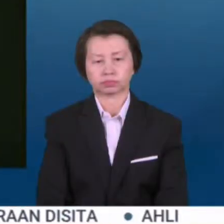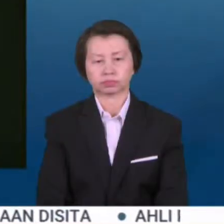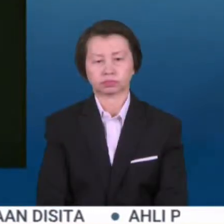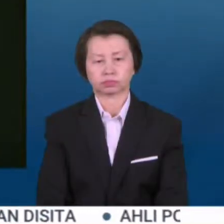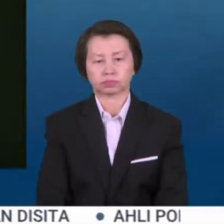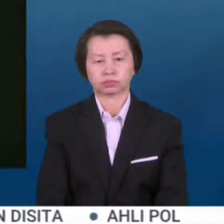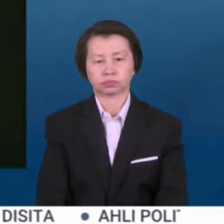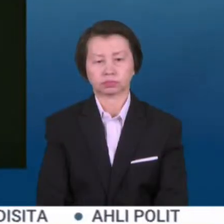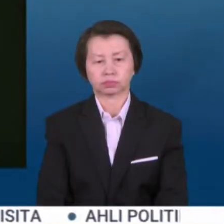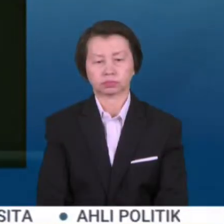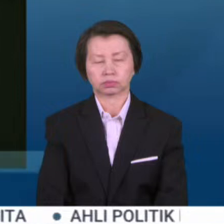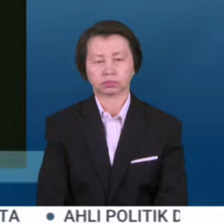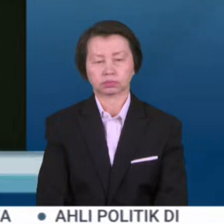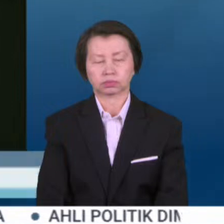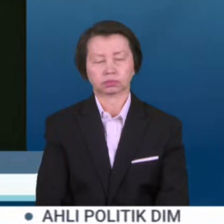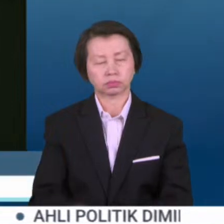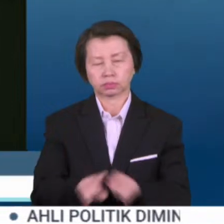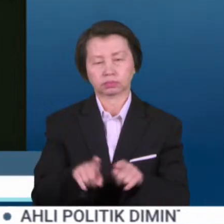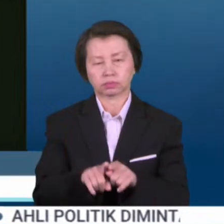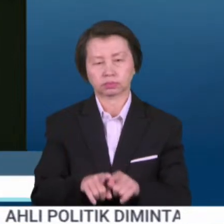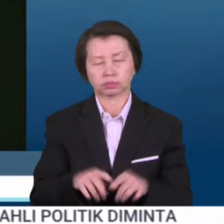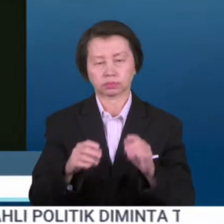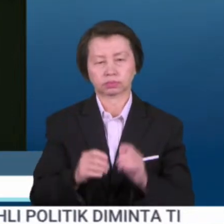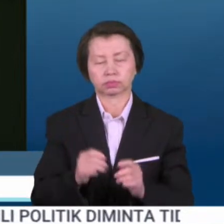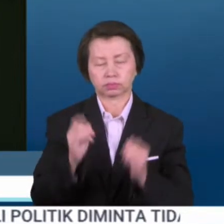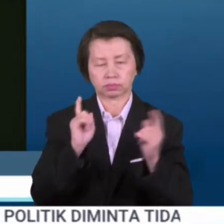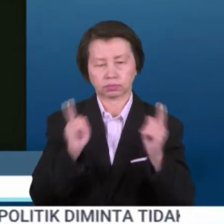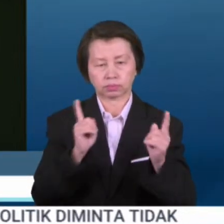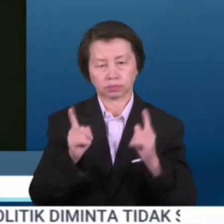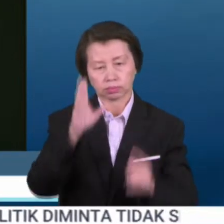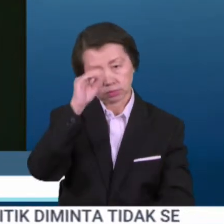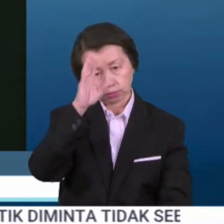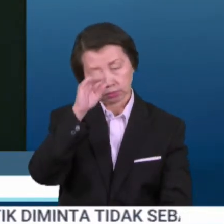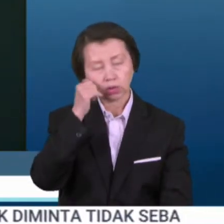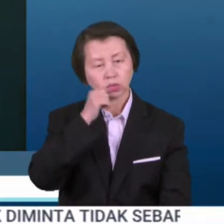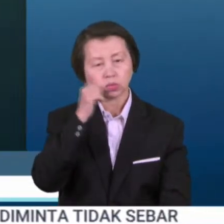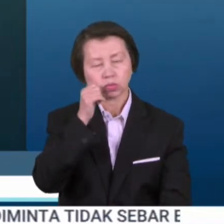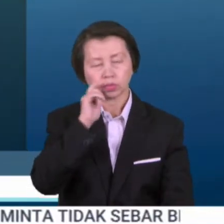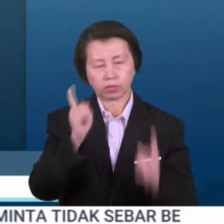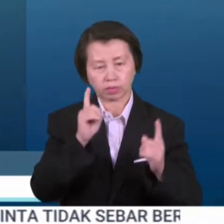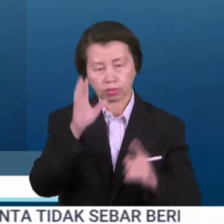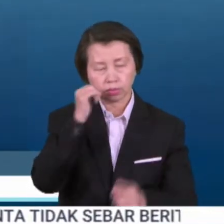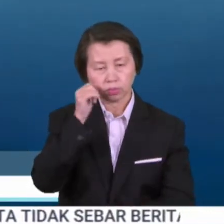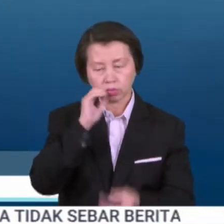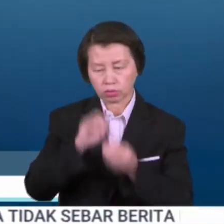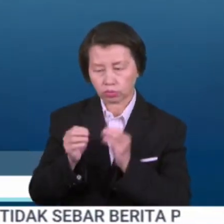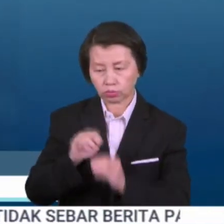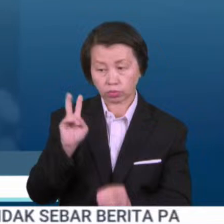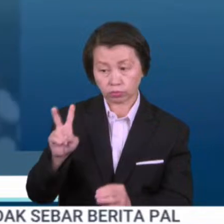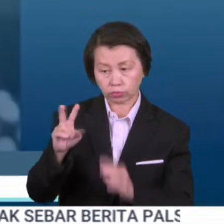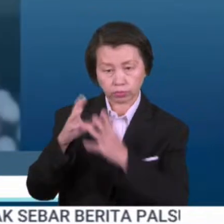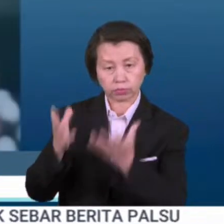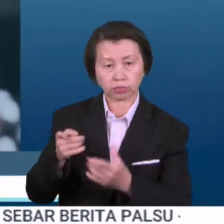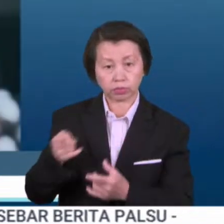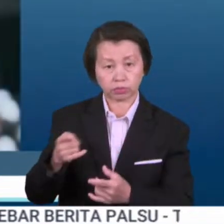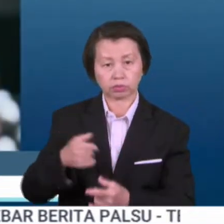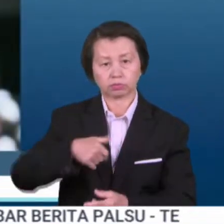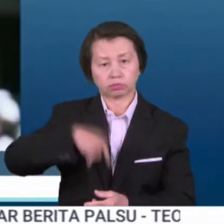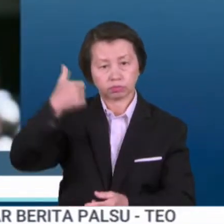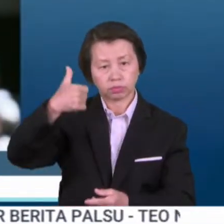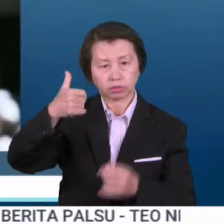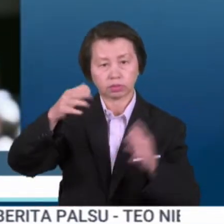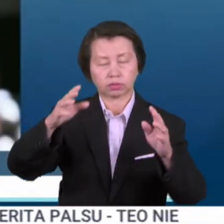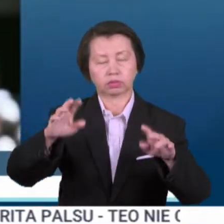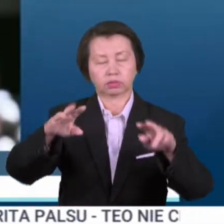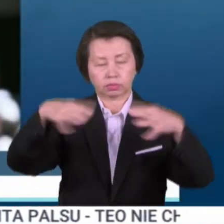esok masih perkembangan sama dalam aksi persangan wanita menyaksikan pemain nombor Dua Dunia arena Sabah Lengka berjaya menempas slot ke